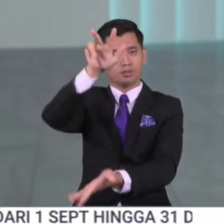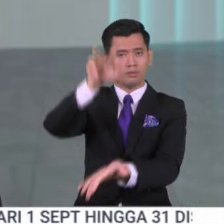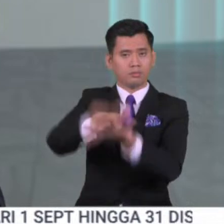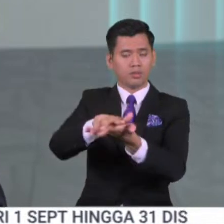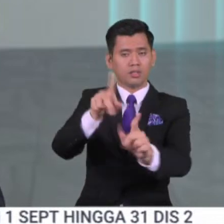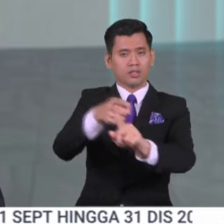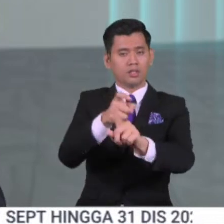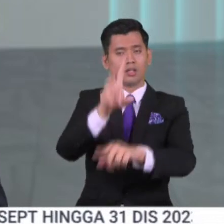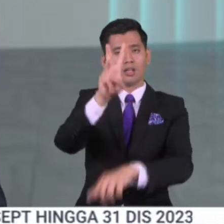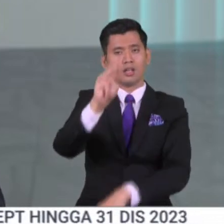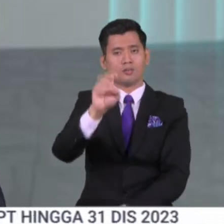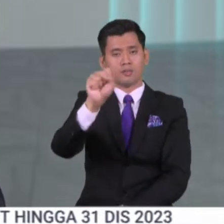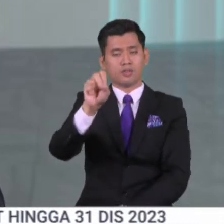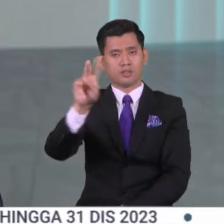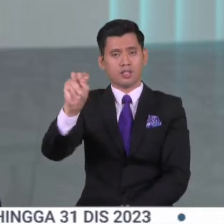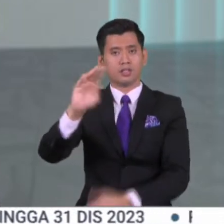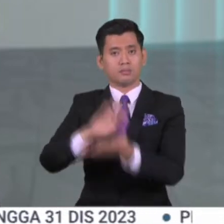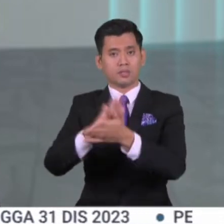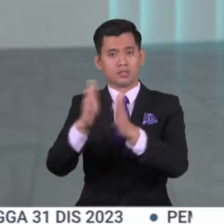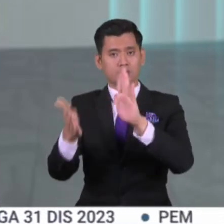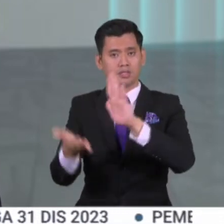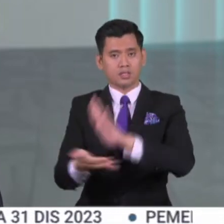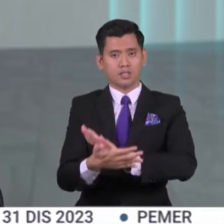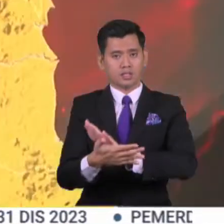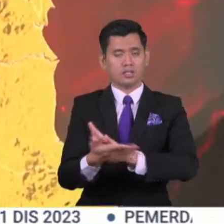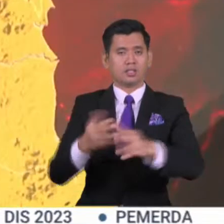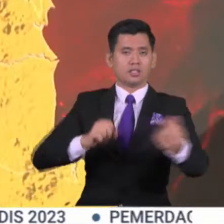Majlis sukan negara MSN selaku penganjur